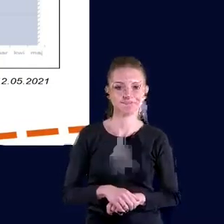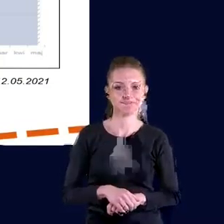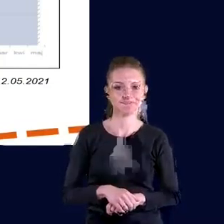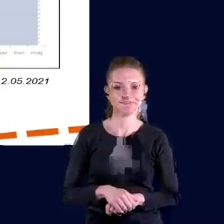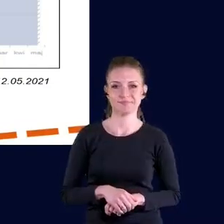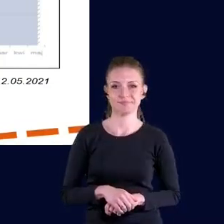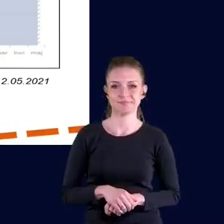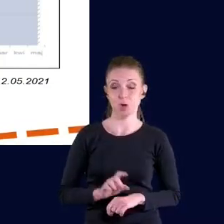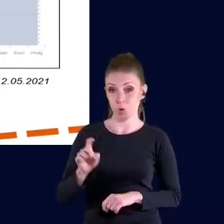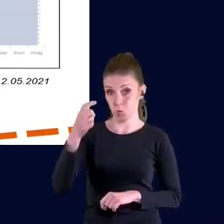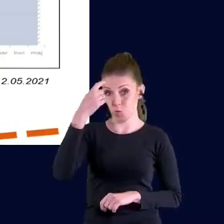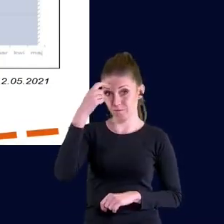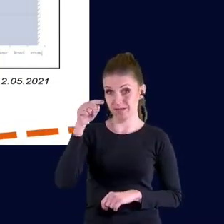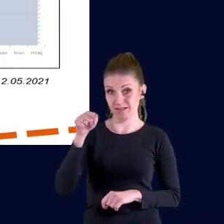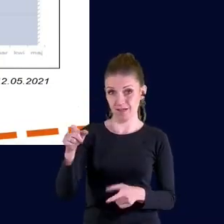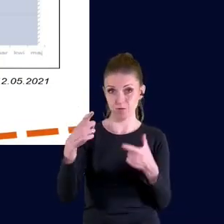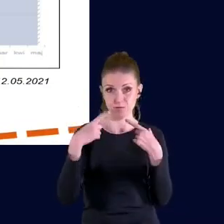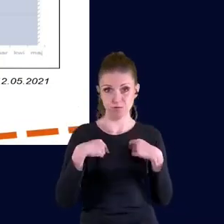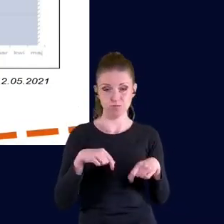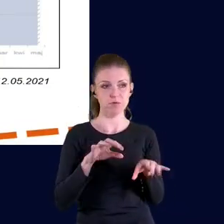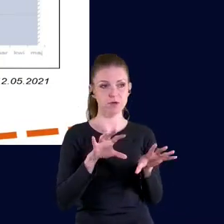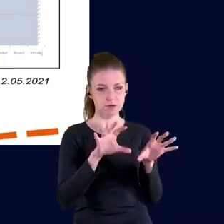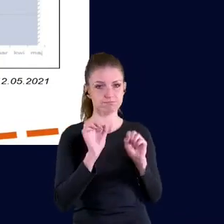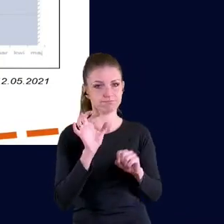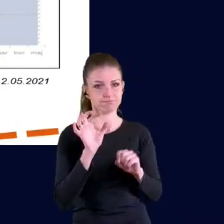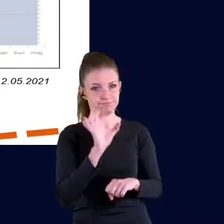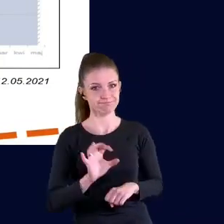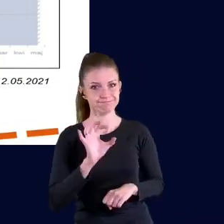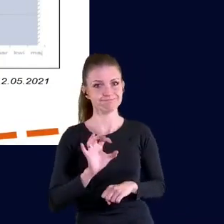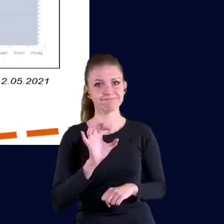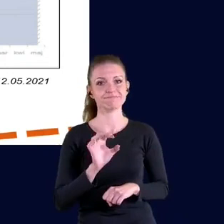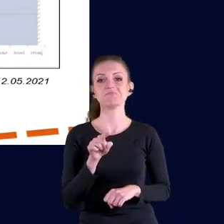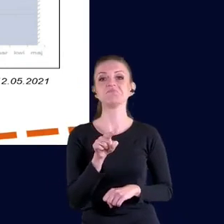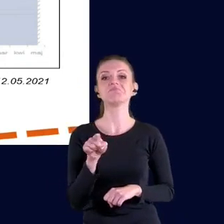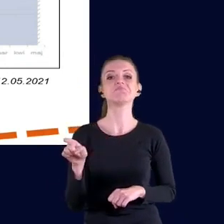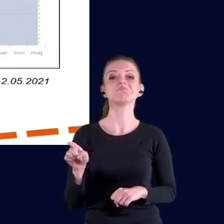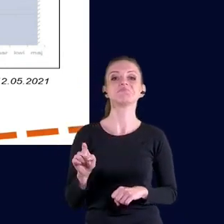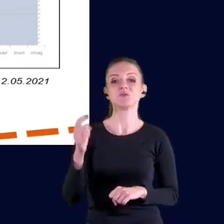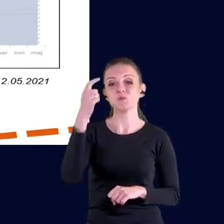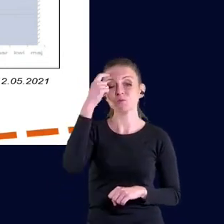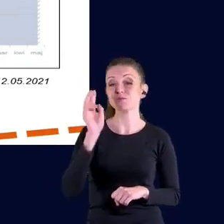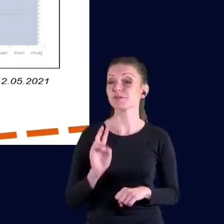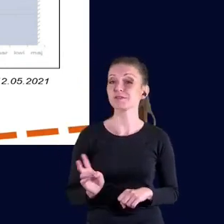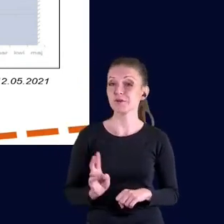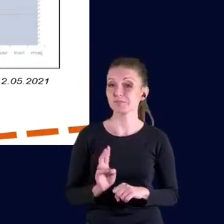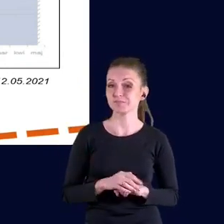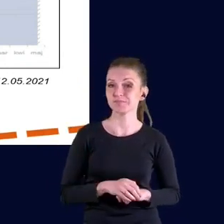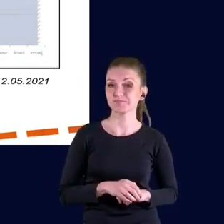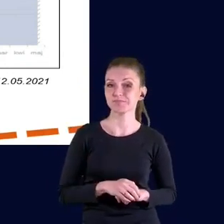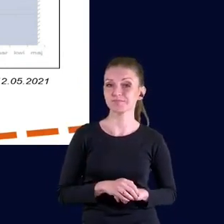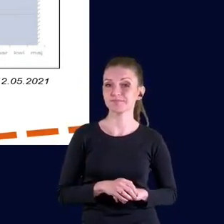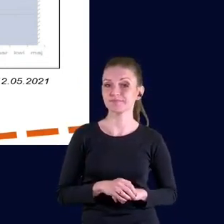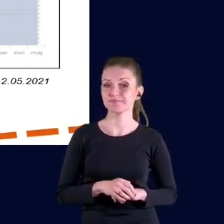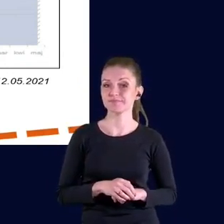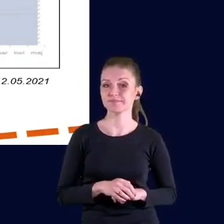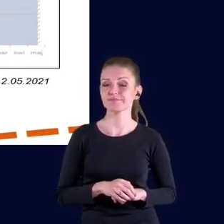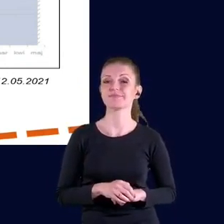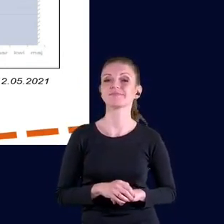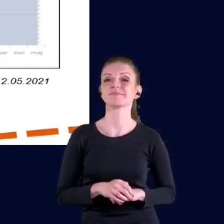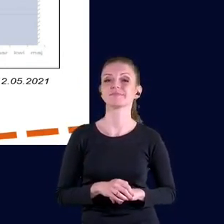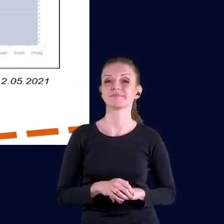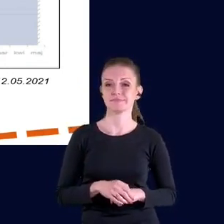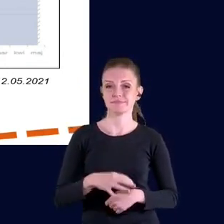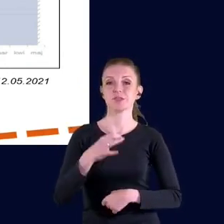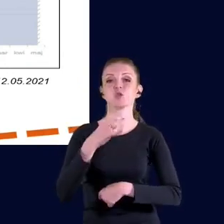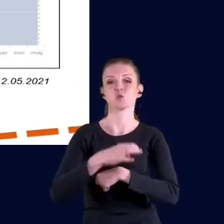główną odbiorcą grupą odbiorców treści publikowanych na nasz profil o